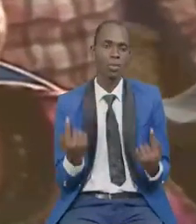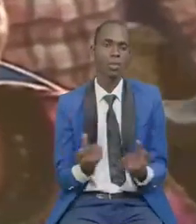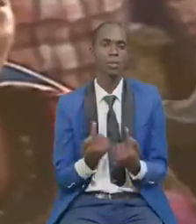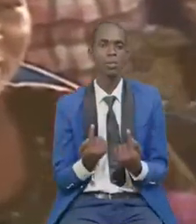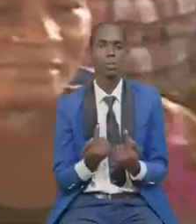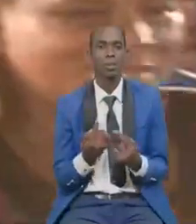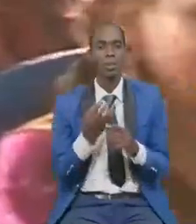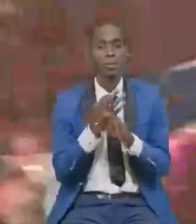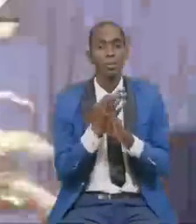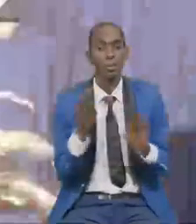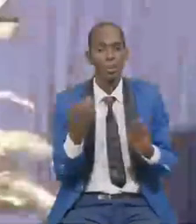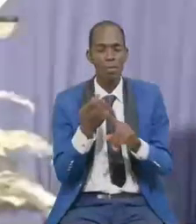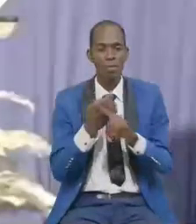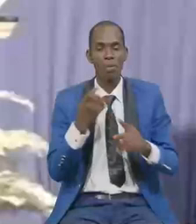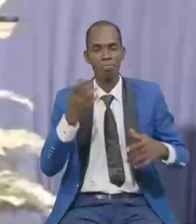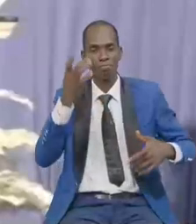de la maladie.